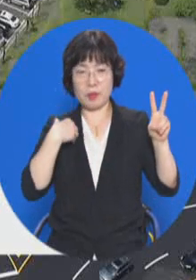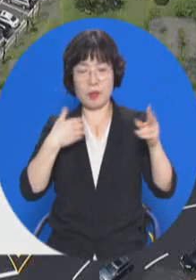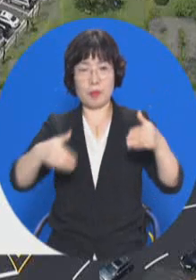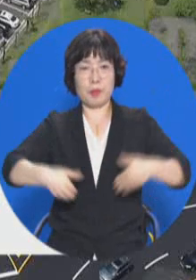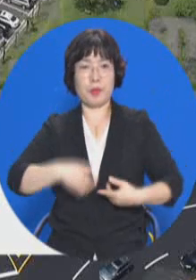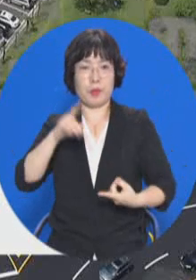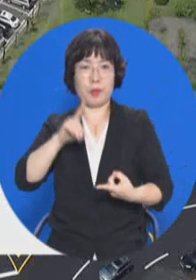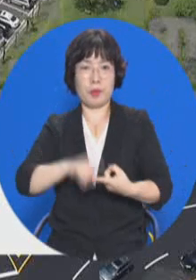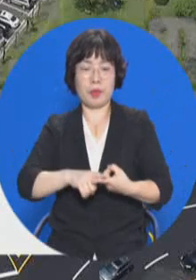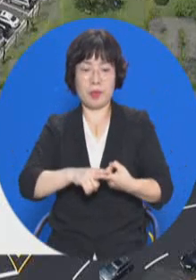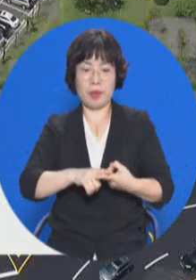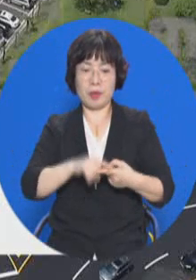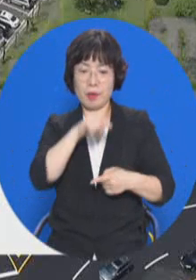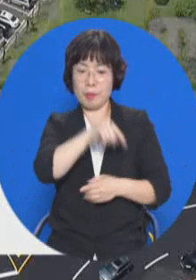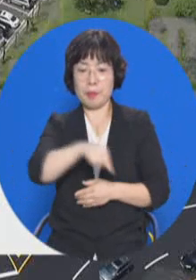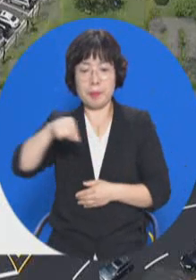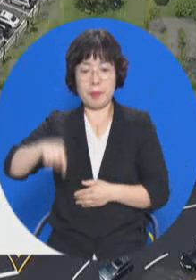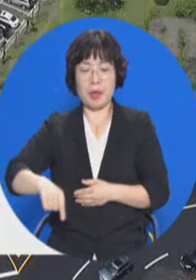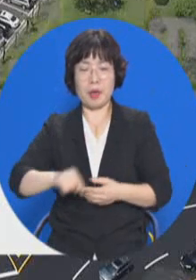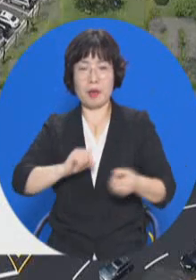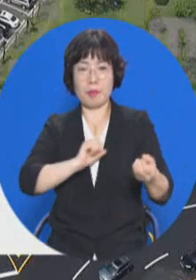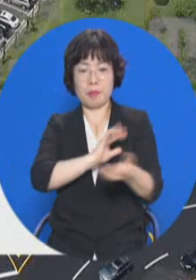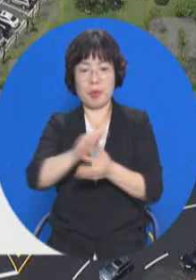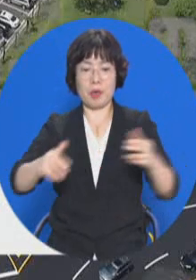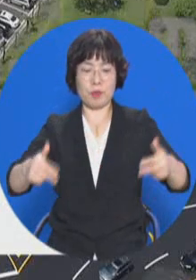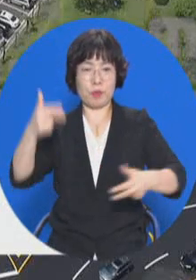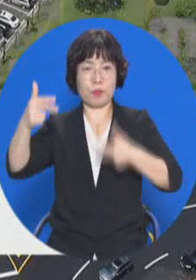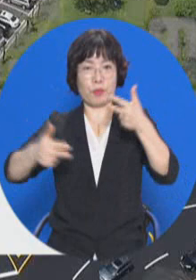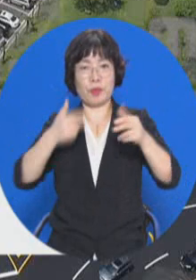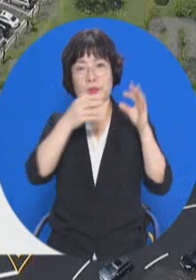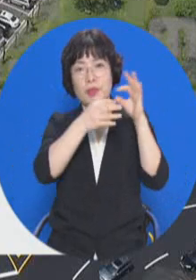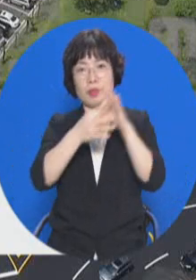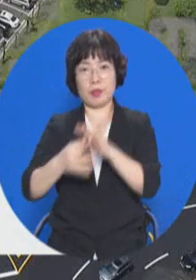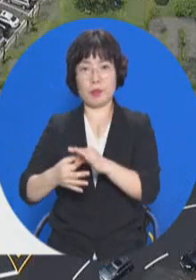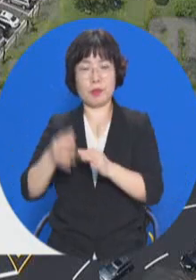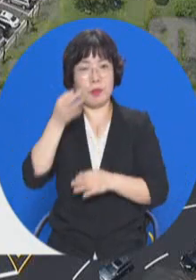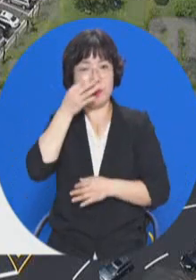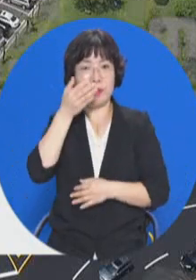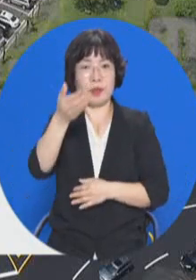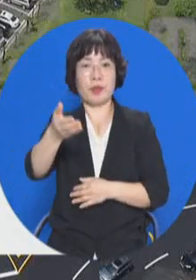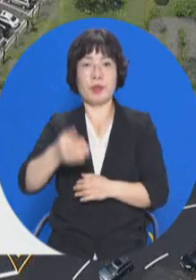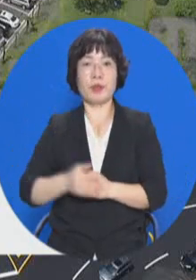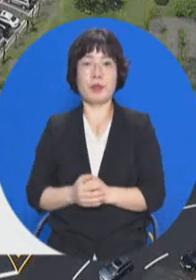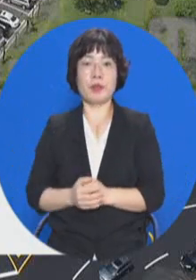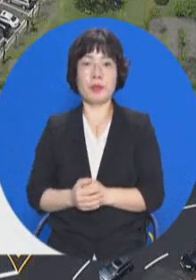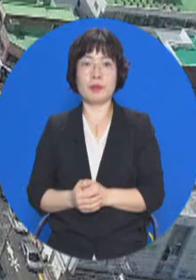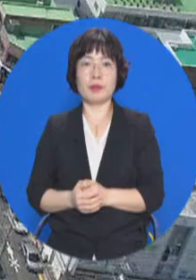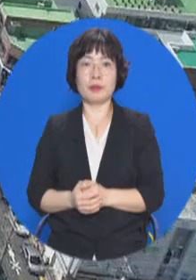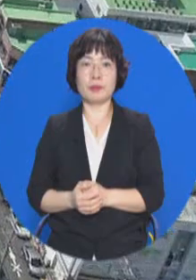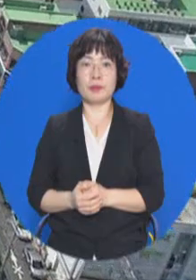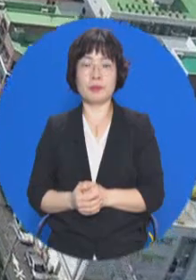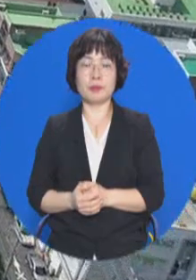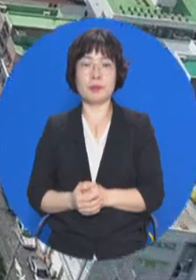등에 대해서 찬성과 반대 양측 의견이 평행선을 달렸습니다. 문영철 기자입니다.